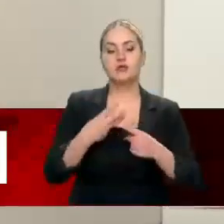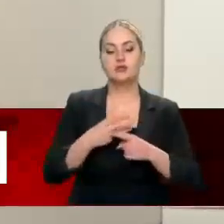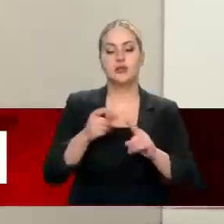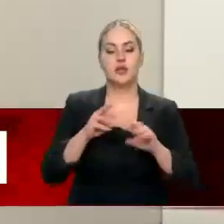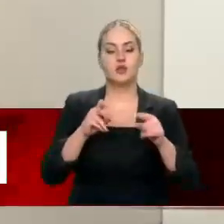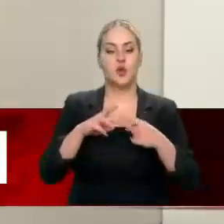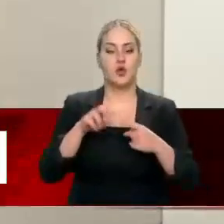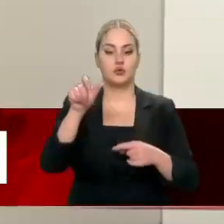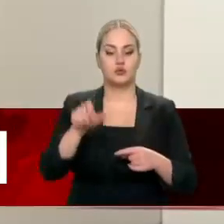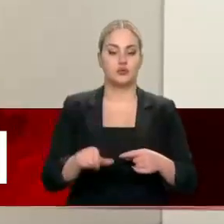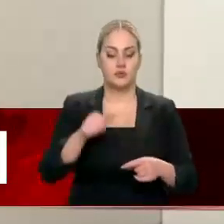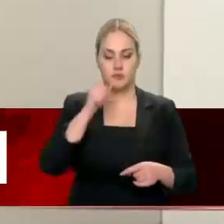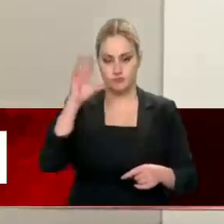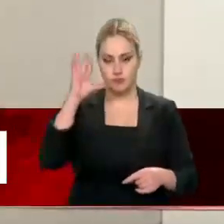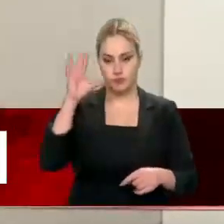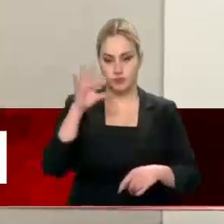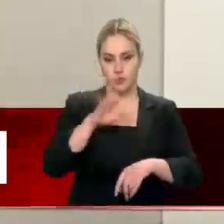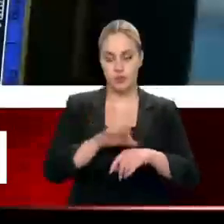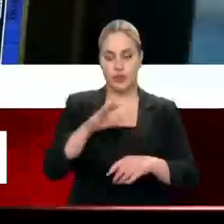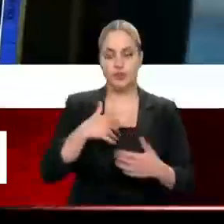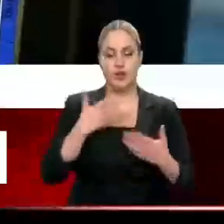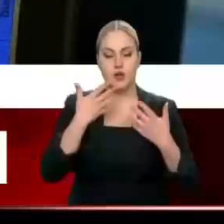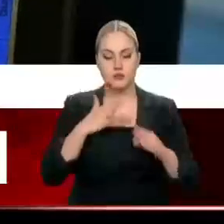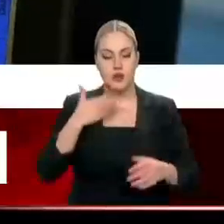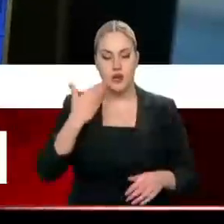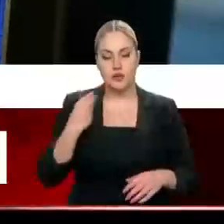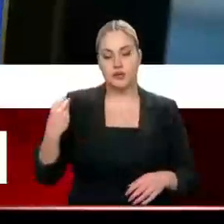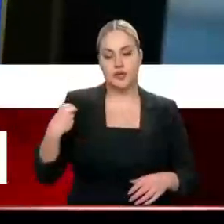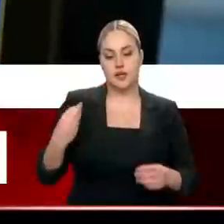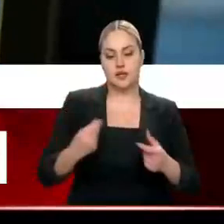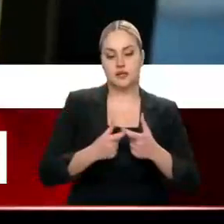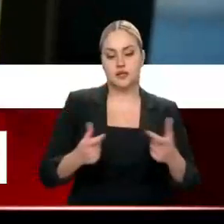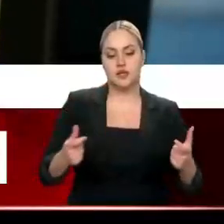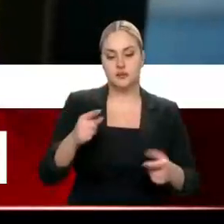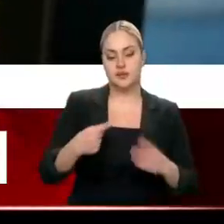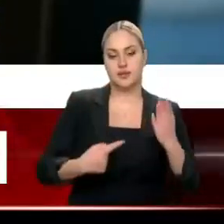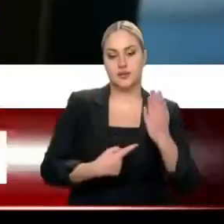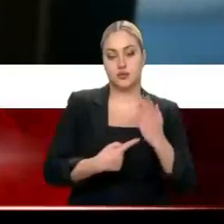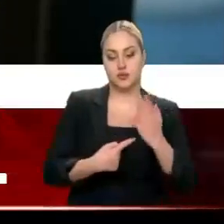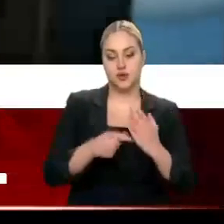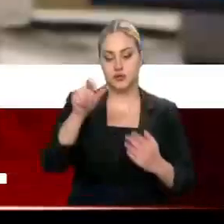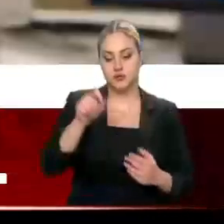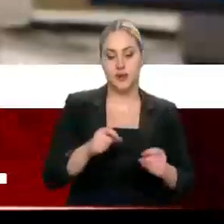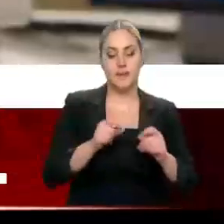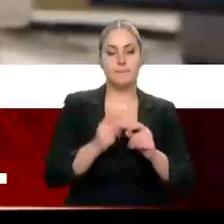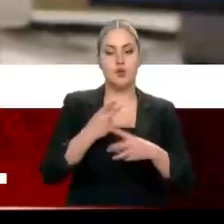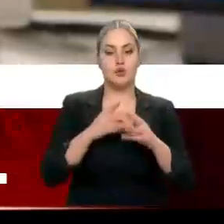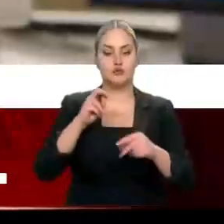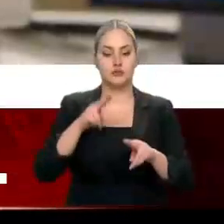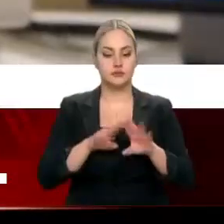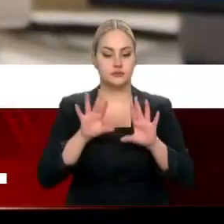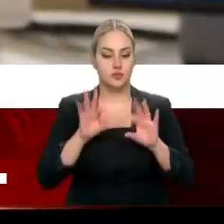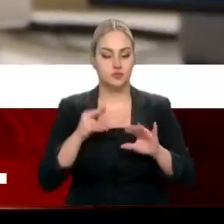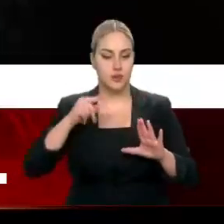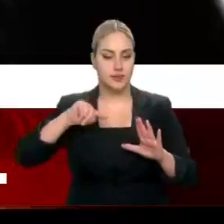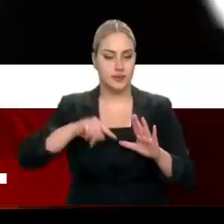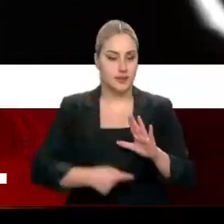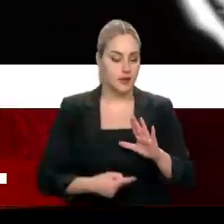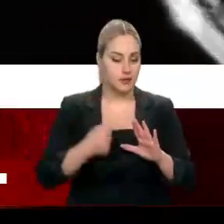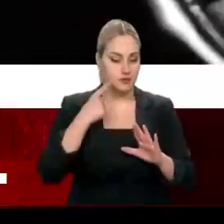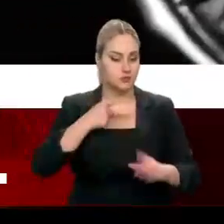Direktörü Profesör Doktor Ali Ertürk'ten geldi. Yeni geliştirdiğimiz DiscoMS teknolojisi biyolojik dokuları çok detaylı bir